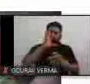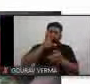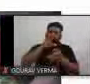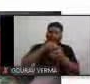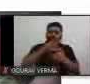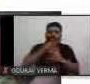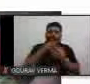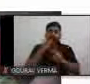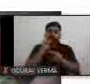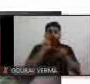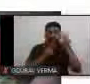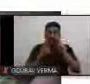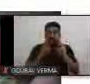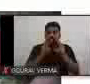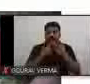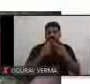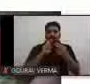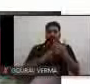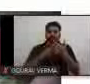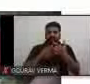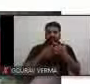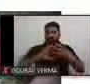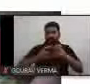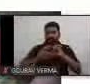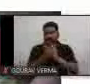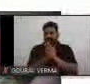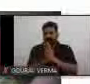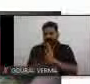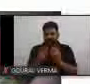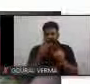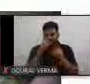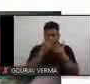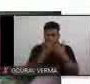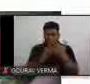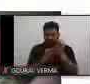विजुअल फाइन मोटर कैटेगरी. इस पिक्चर में आप देखोगे तो